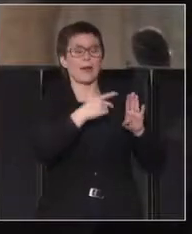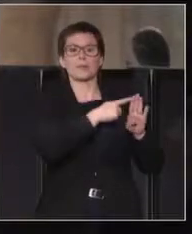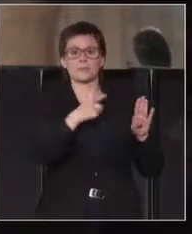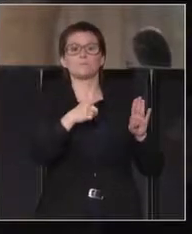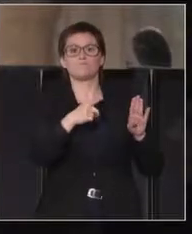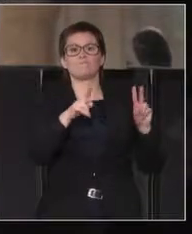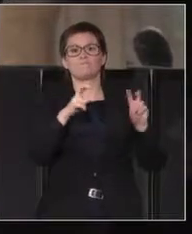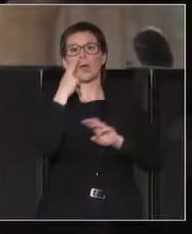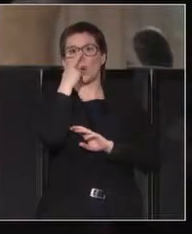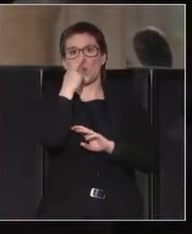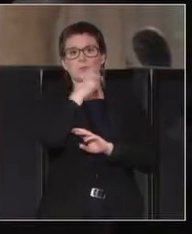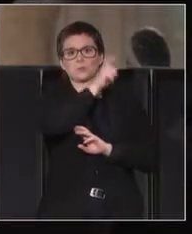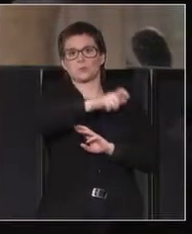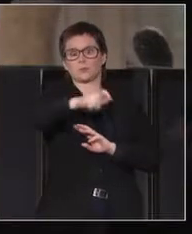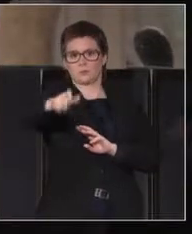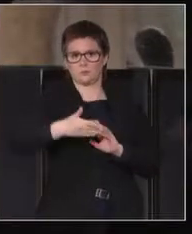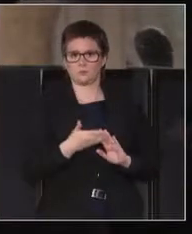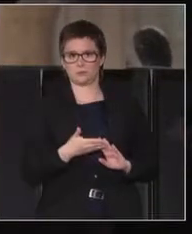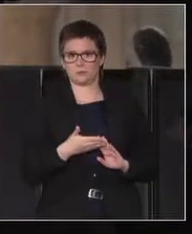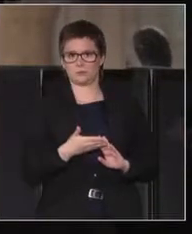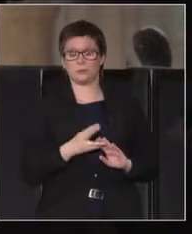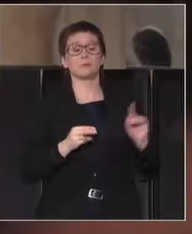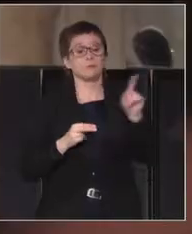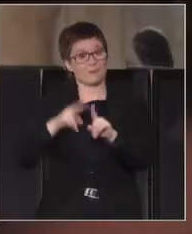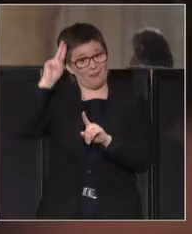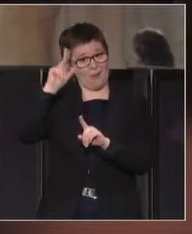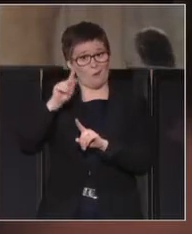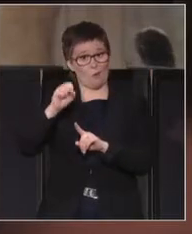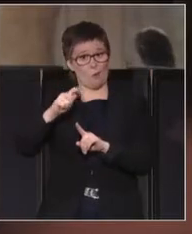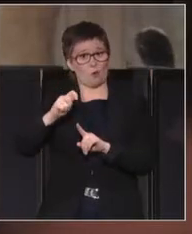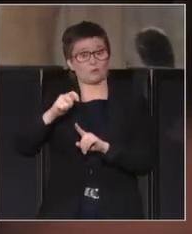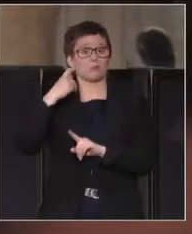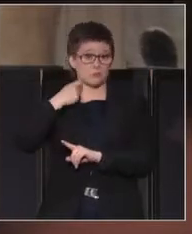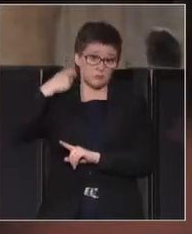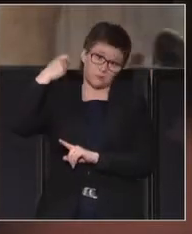Kokot war zum Zeitpunkt seiner Hinrichtung 21 Jahre alt.